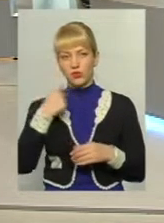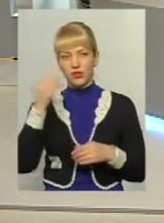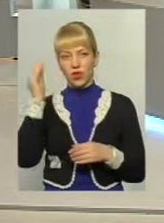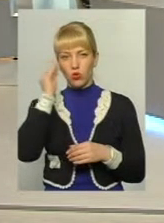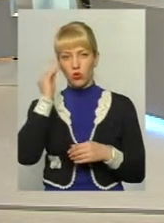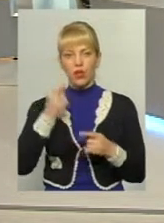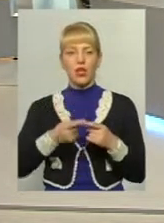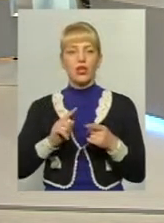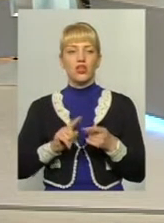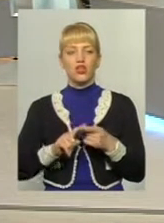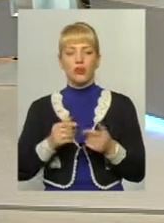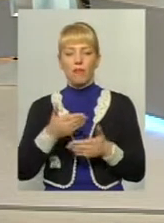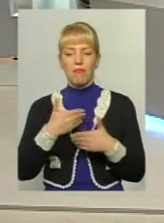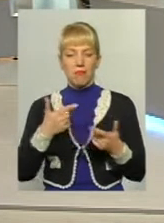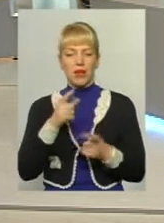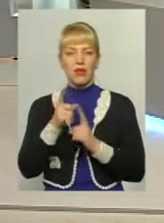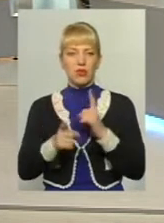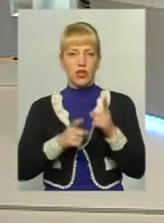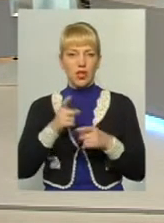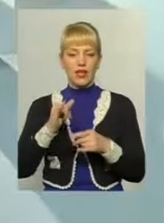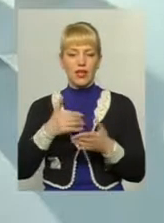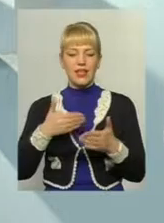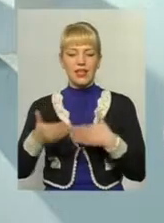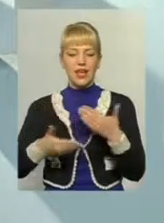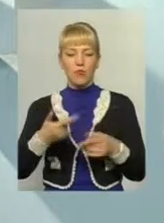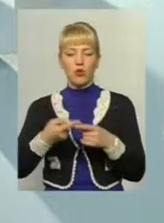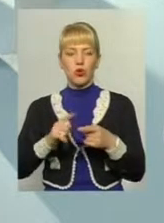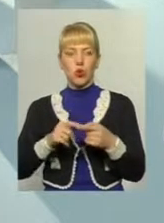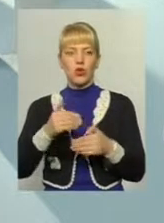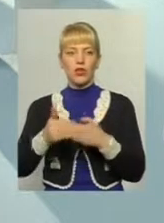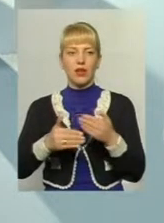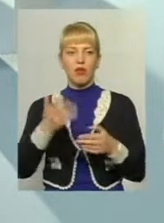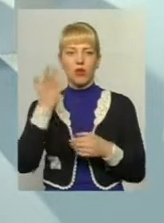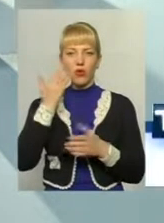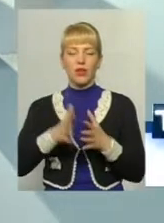чи можлива оця співпраця ОСББ і приватних ЖЕКів?